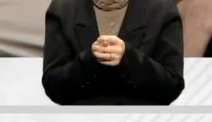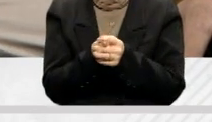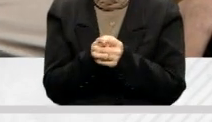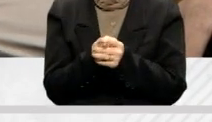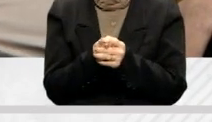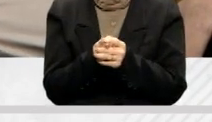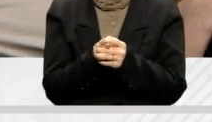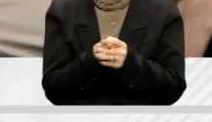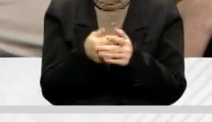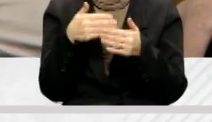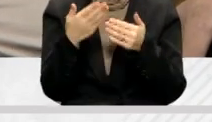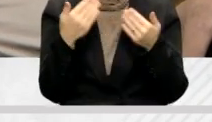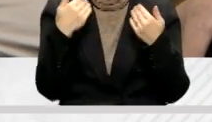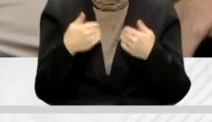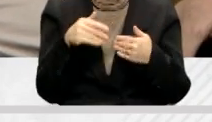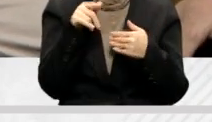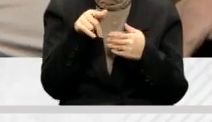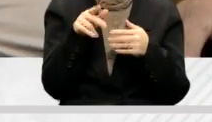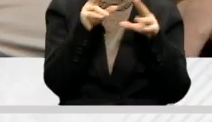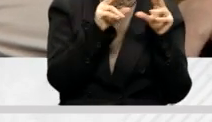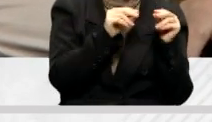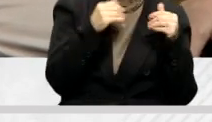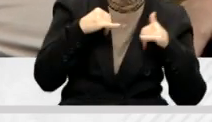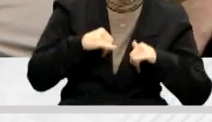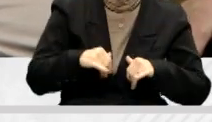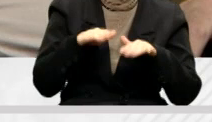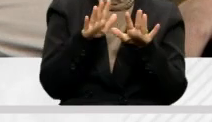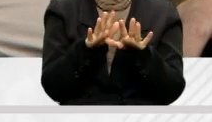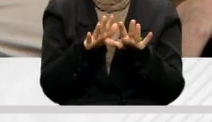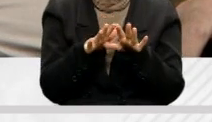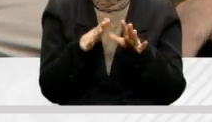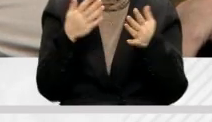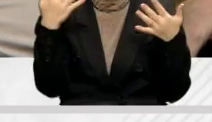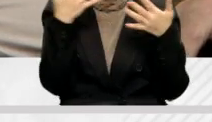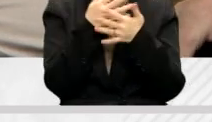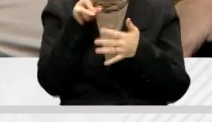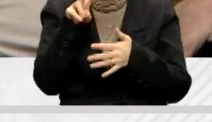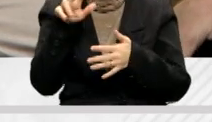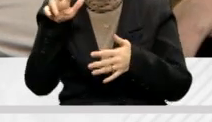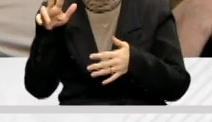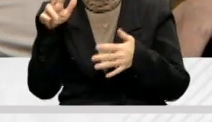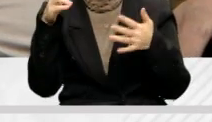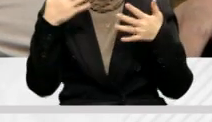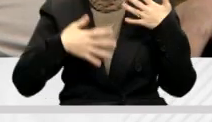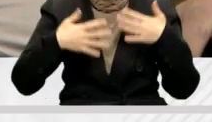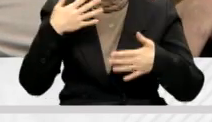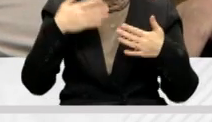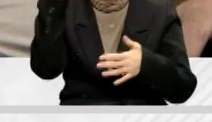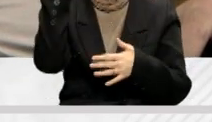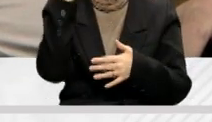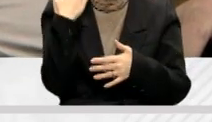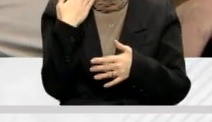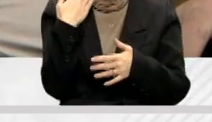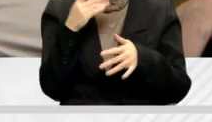ihtiyacımı karşılayacaksın. Peki tam buradan devam edelim. Örneğin gece 2'ye 3'e kadar televizyon izliyorsak, 2'ye 3'e kadar ekran